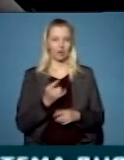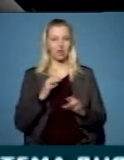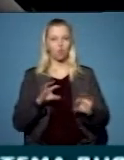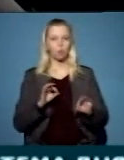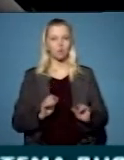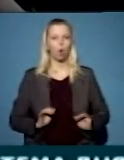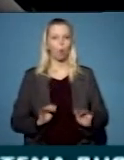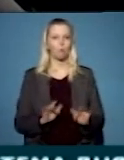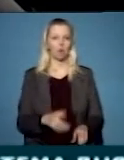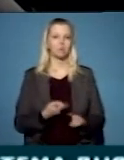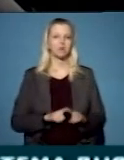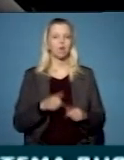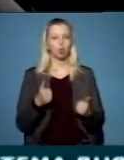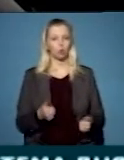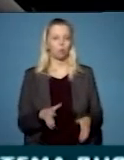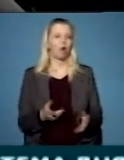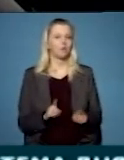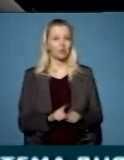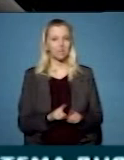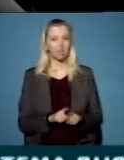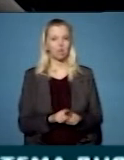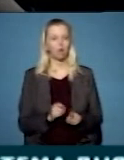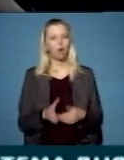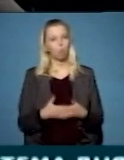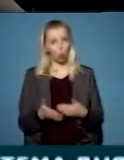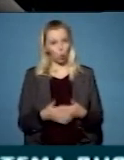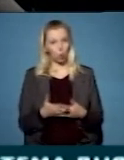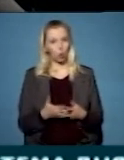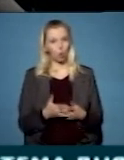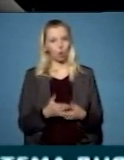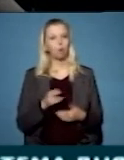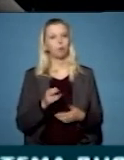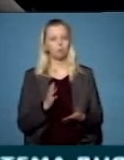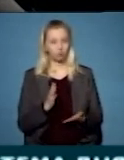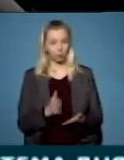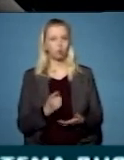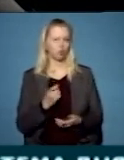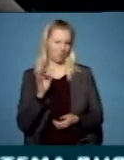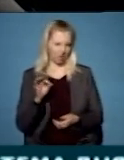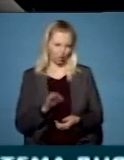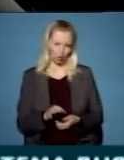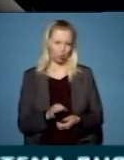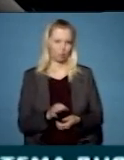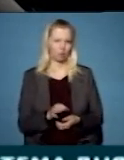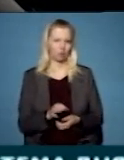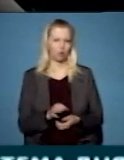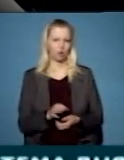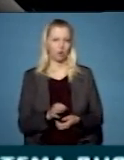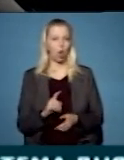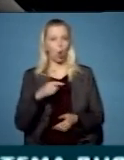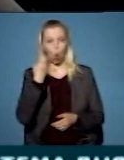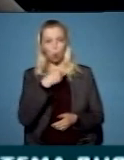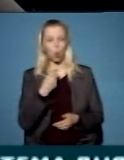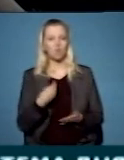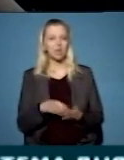Інформаційна кампанія – це добре, але все ж таки певне покарання прибуде 100%. І в ролі